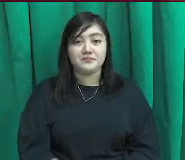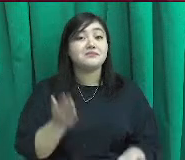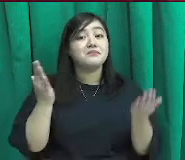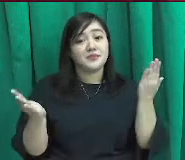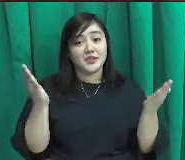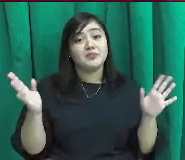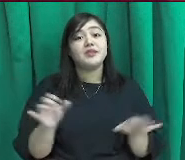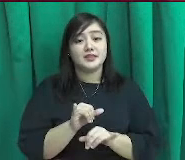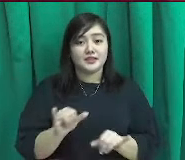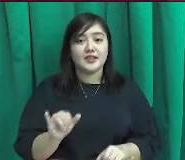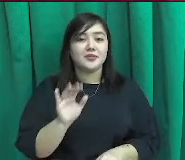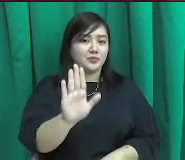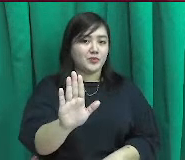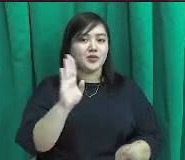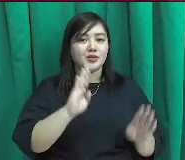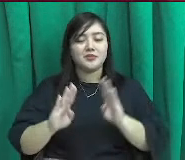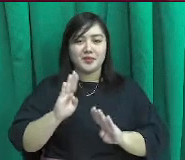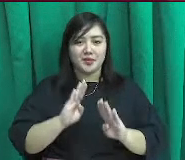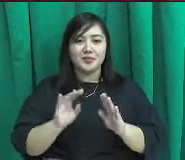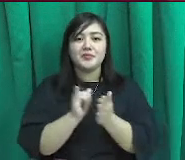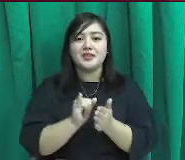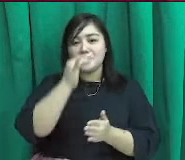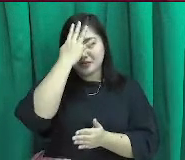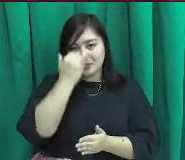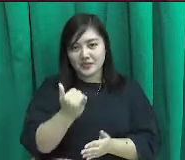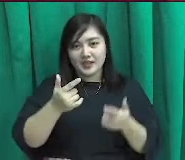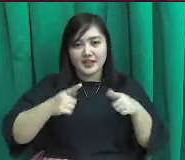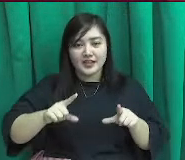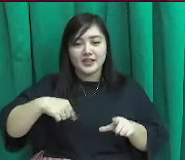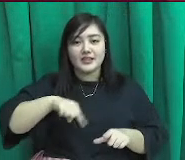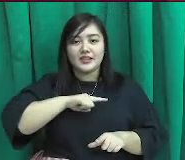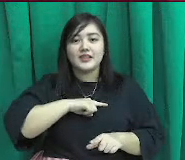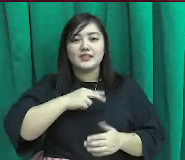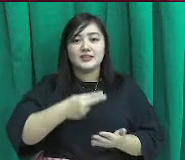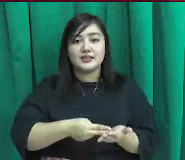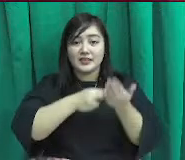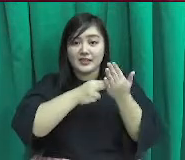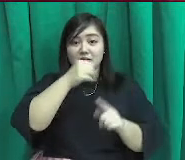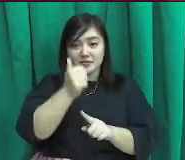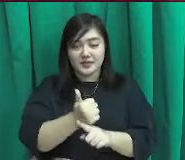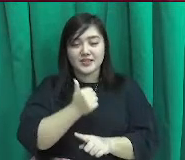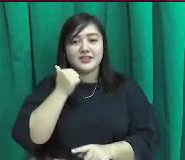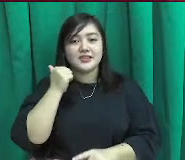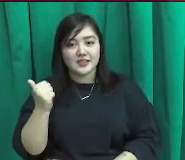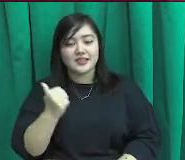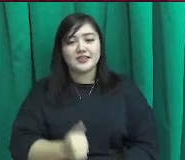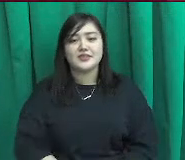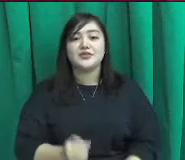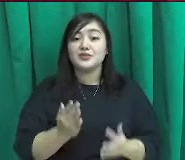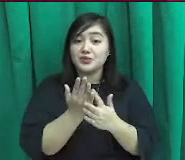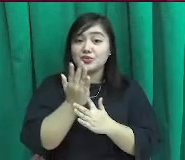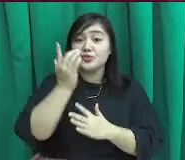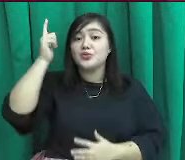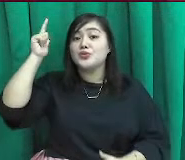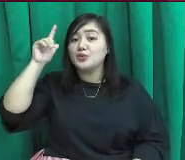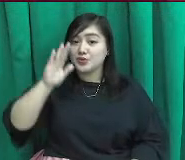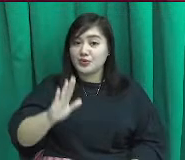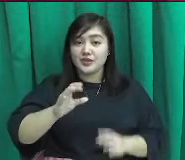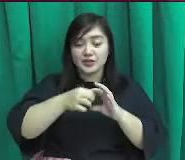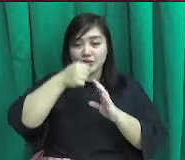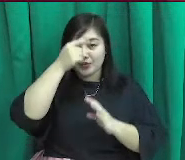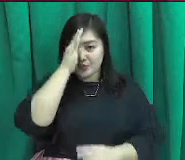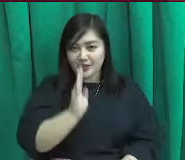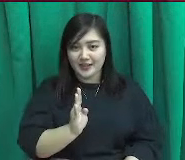problema ninyo kung kaya pagtulungan natin. Yeah, that's right. Natin, that's right. Sa biyaya ng salita ng Diyos. Kaya tayo may